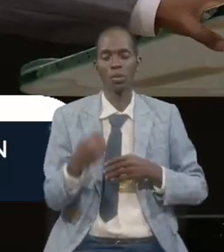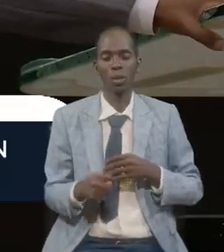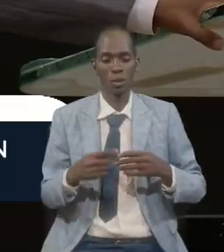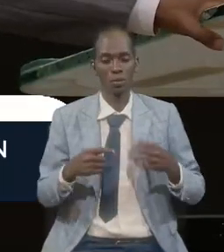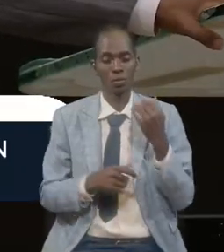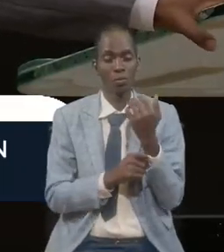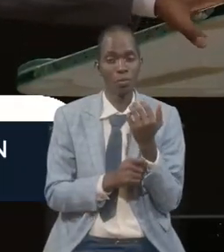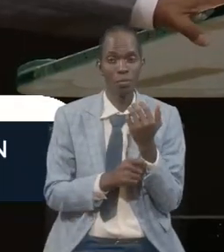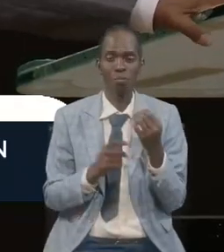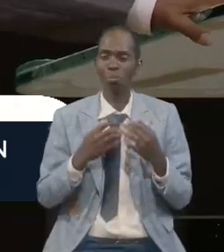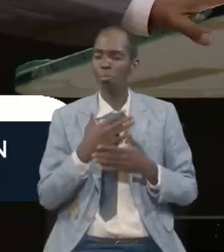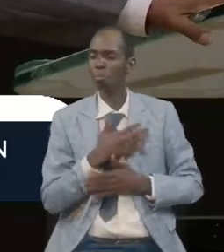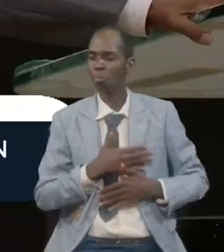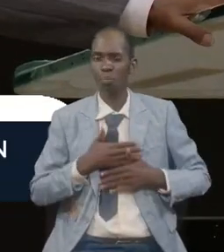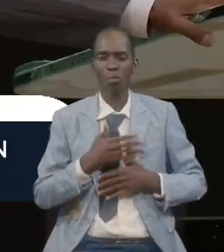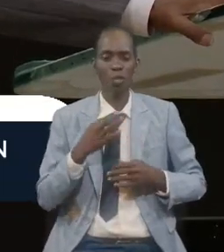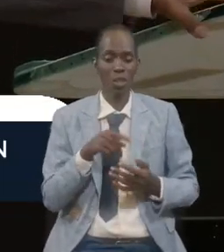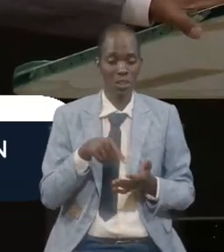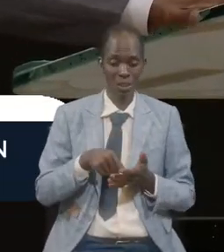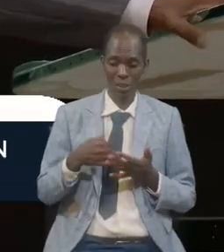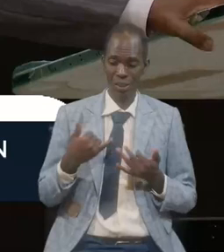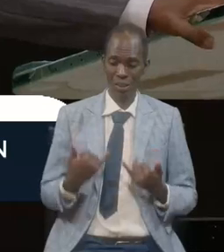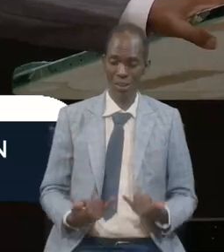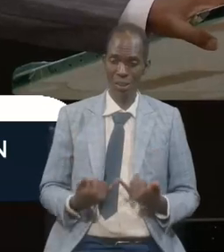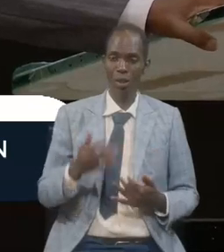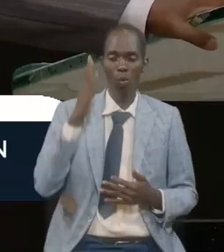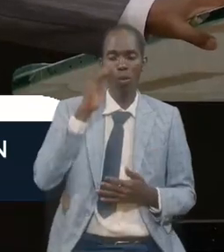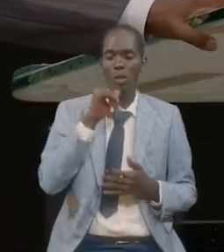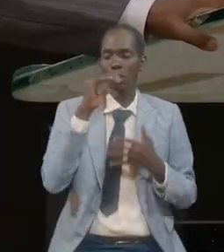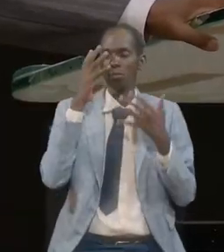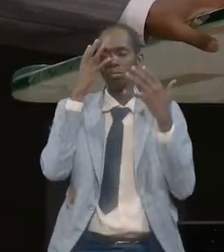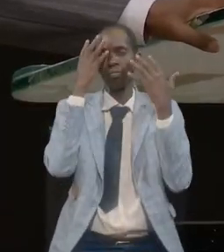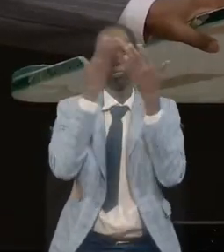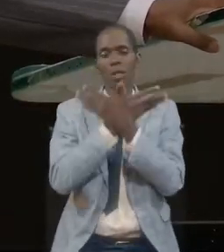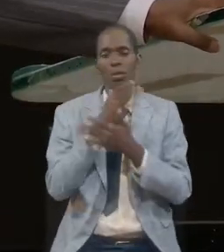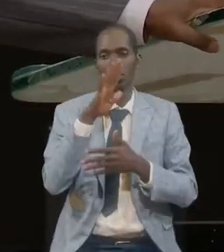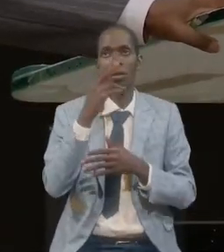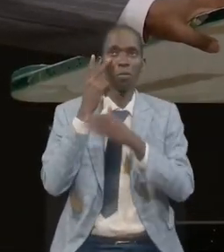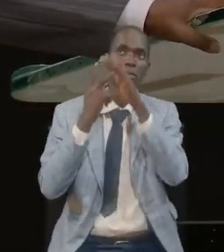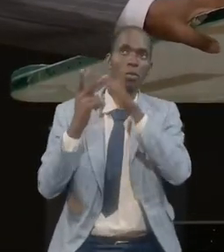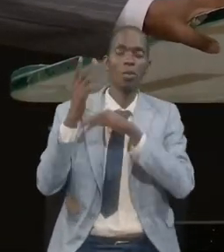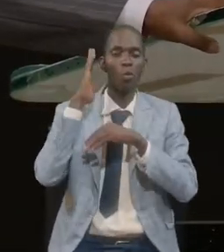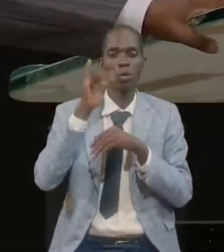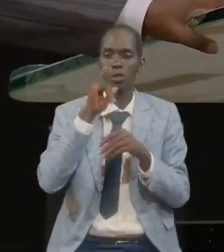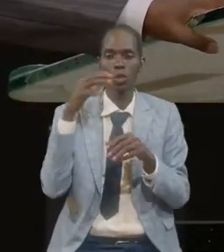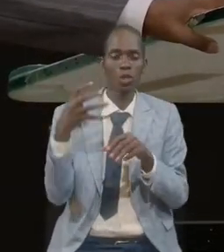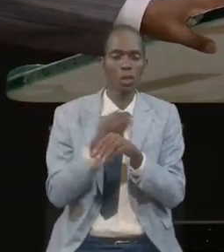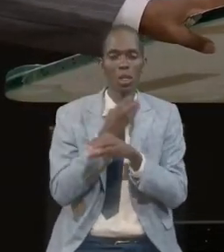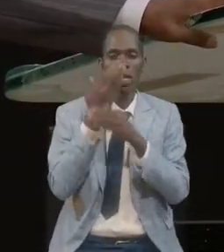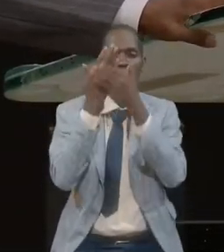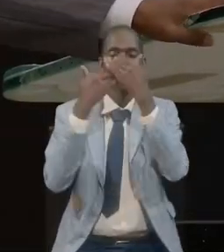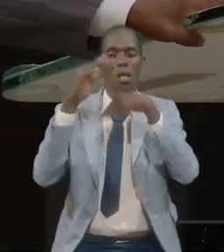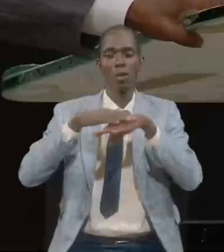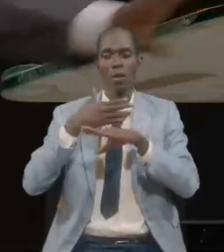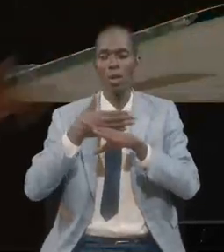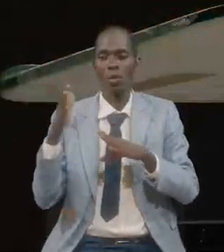Les plaisirs des choses présentes ne vont pas éclipser ta vision, ne vont pas ôter le ciel